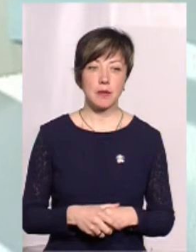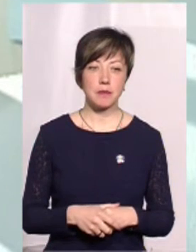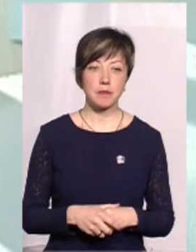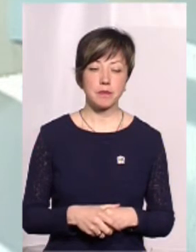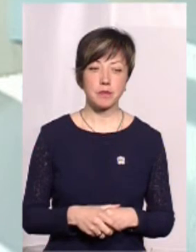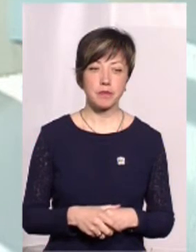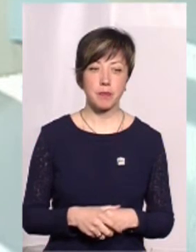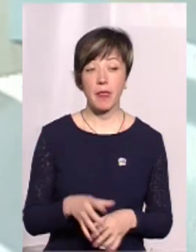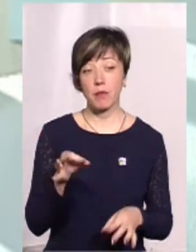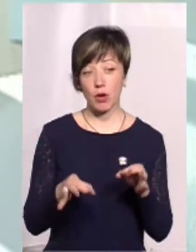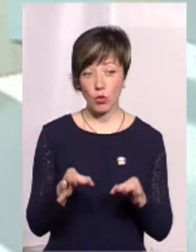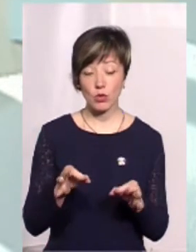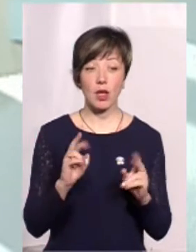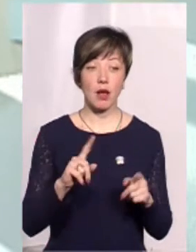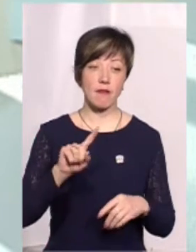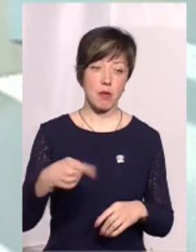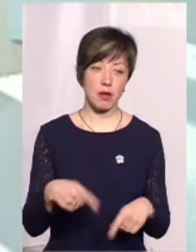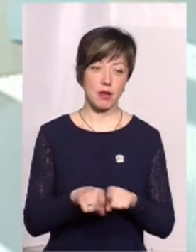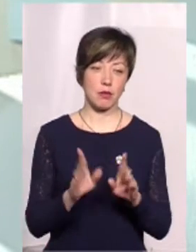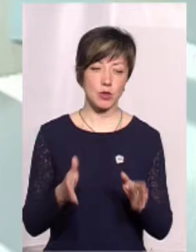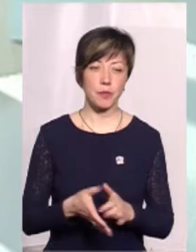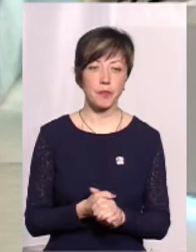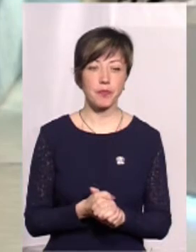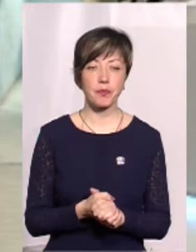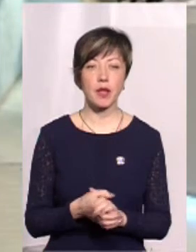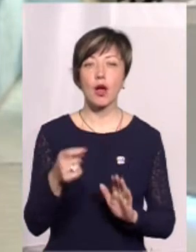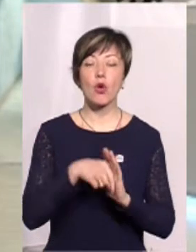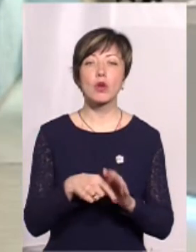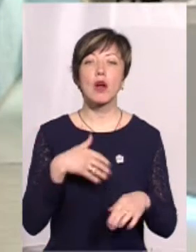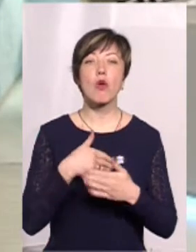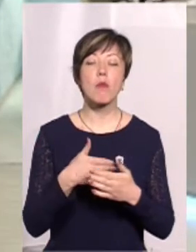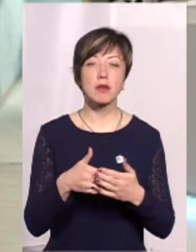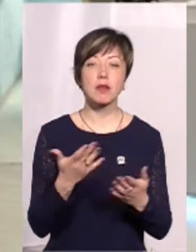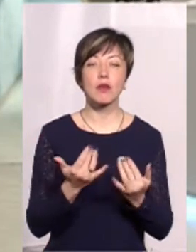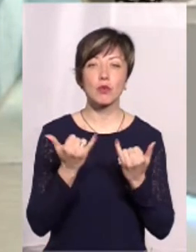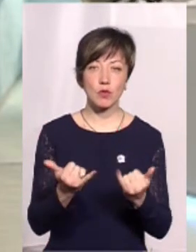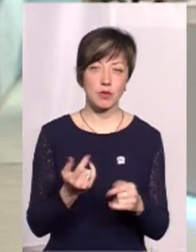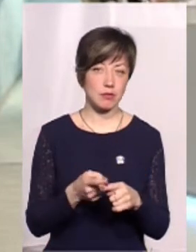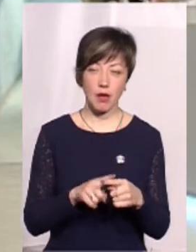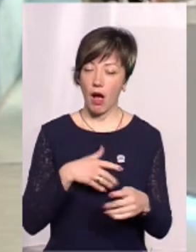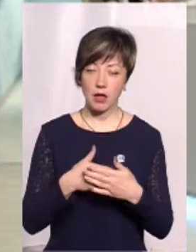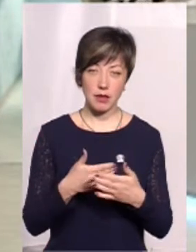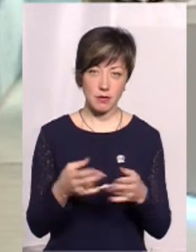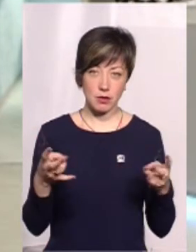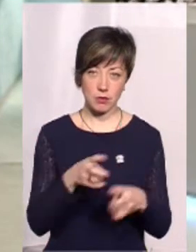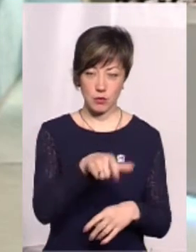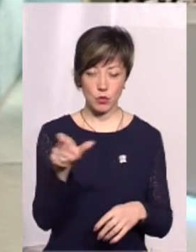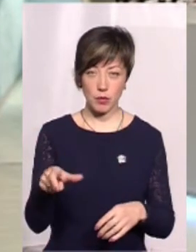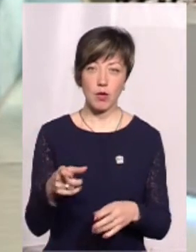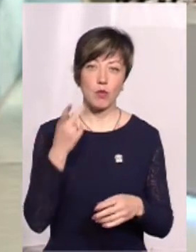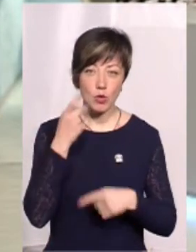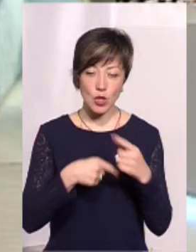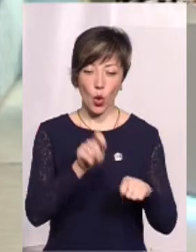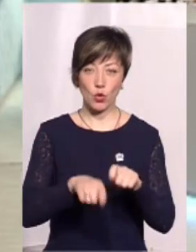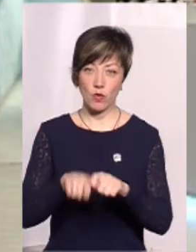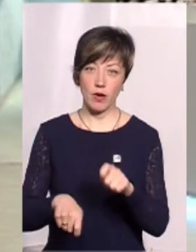покривало. Природно, що як будемо вимагати, так воно і буде. Олеже, ролі громадськості, яку відводите? Ну, активну роль лише. Потрібно